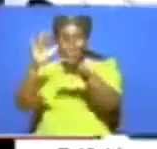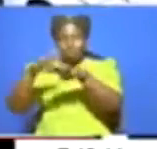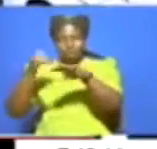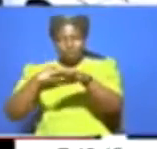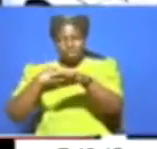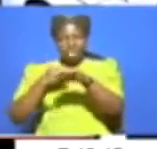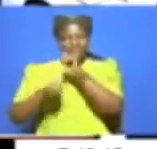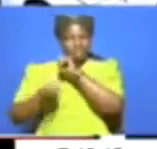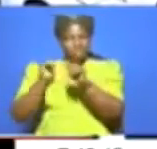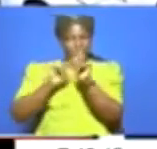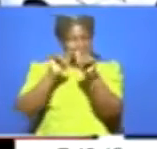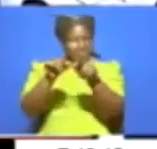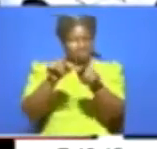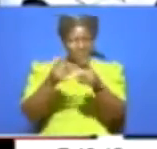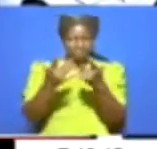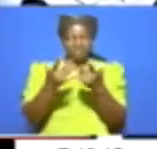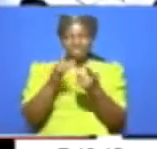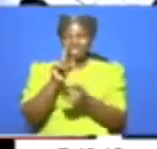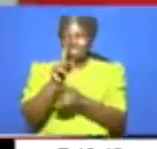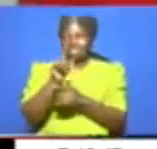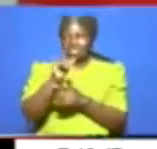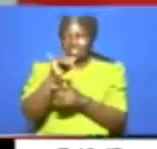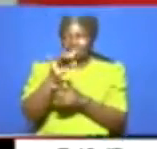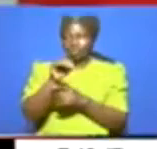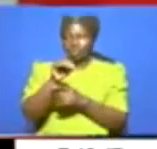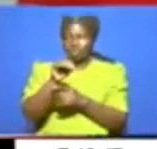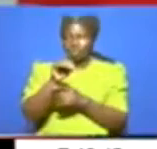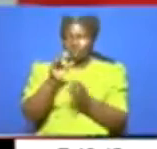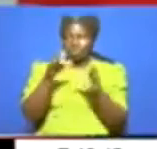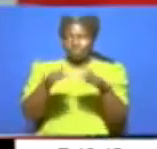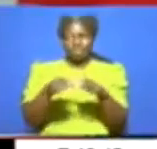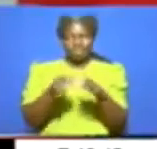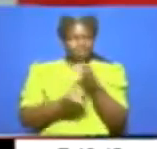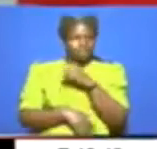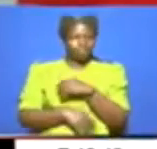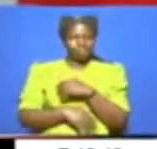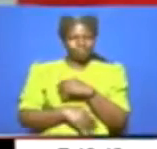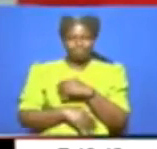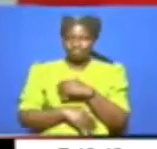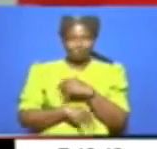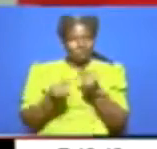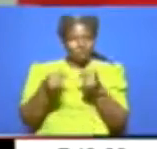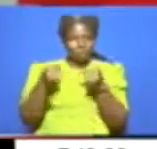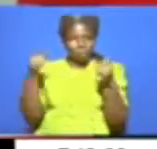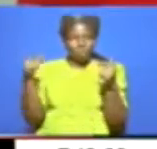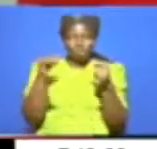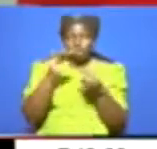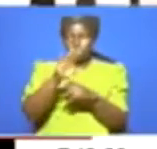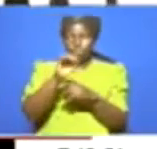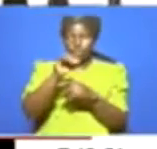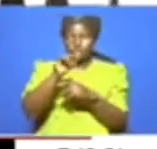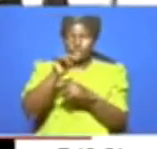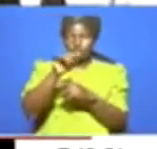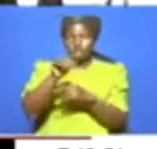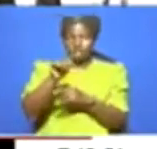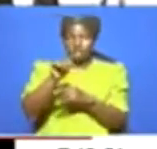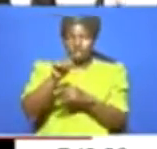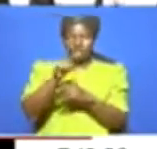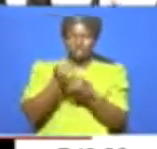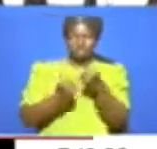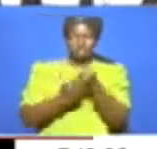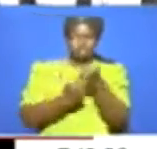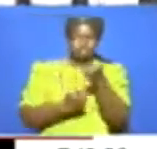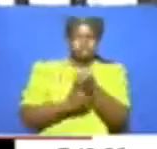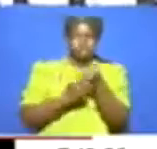jamii ya Keyo wakiwa wamekataa kupendekezwa kwa aliyekuwa inspekta jenerali wa polisi Joseph Boynet kuwania ugavana katika kaunti ya